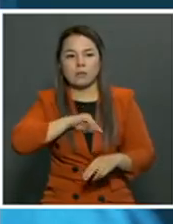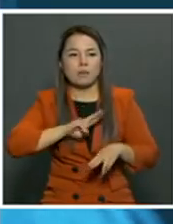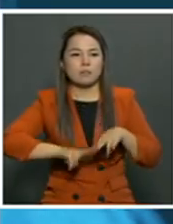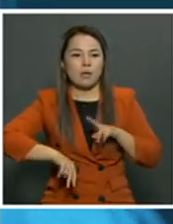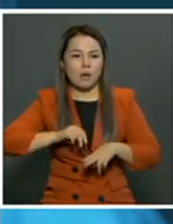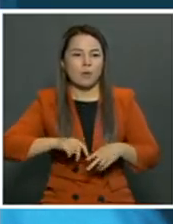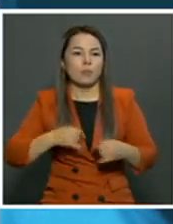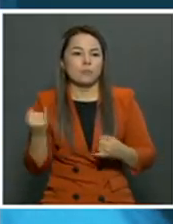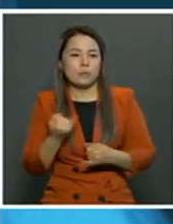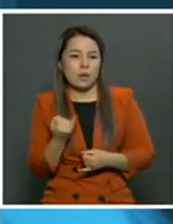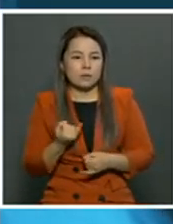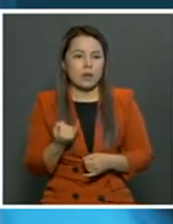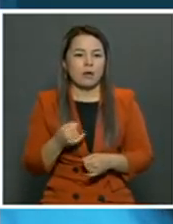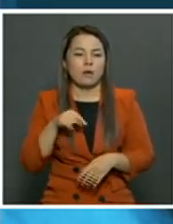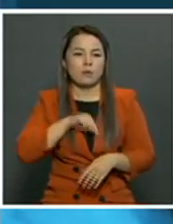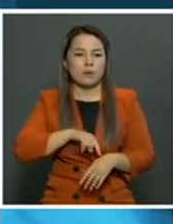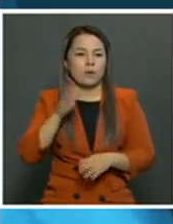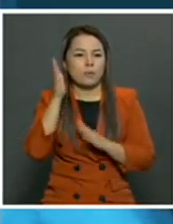көңіл-күйлерінің бұзылуы,